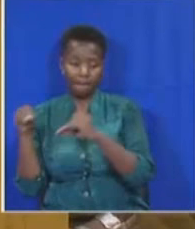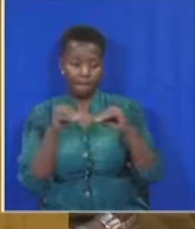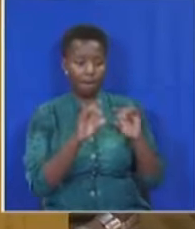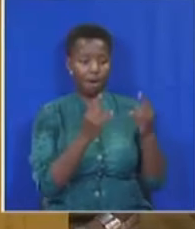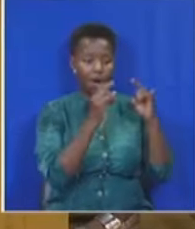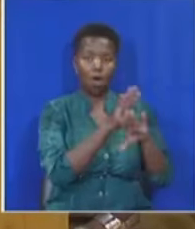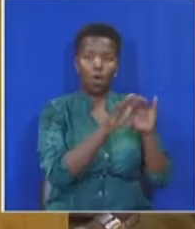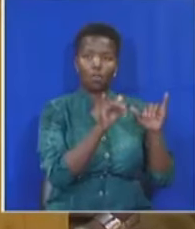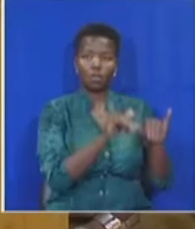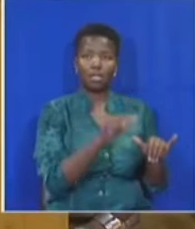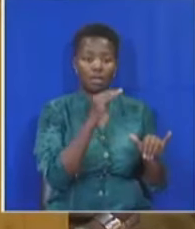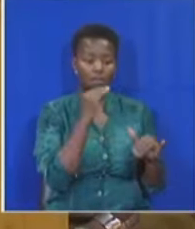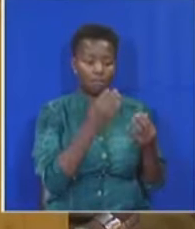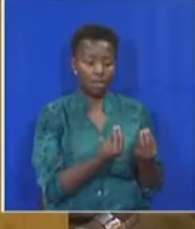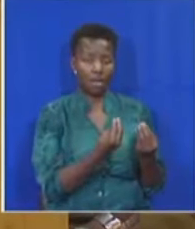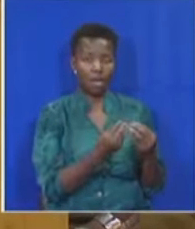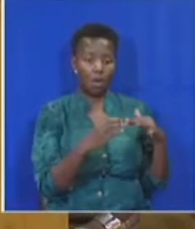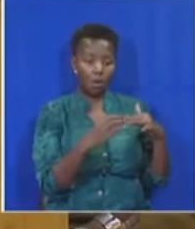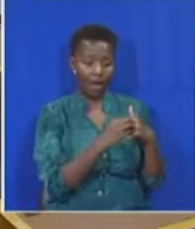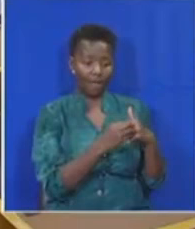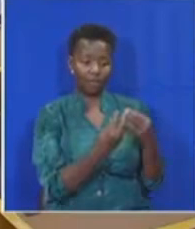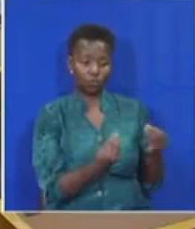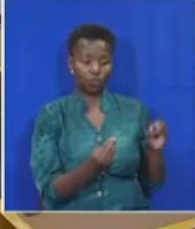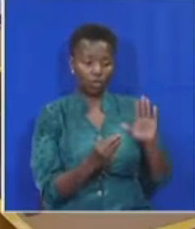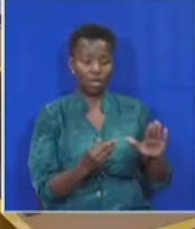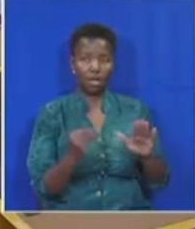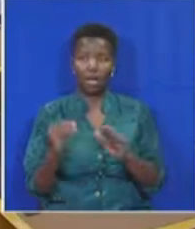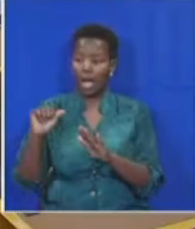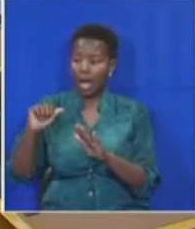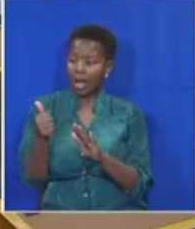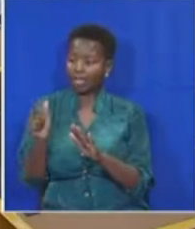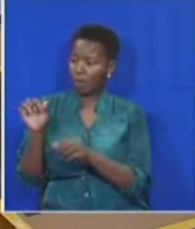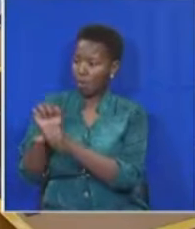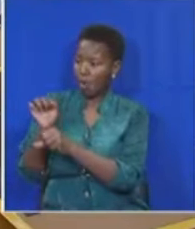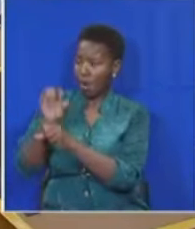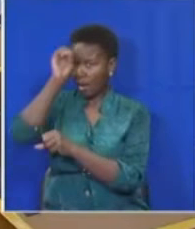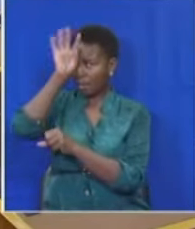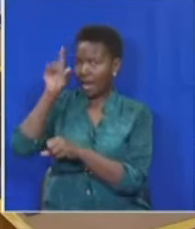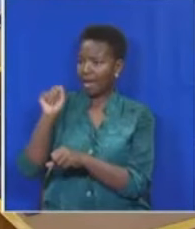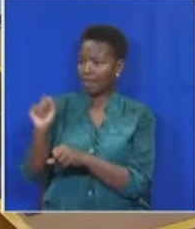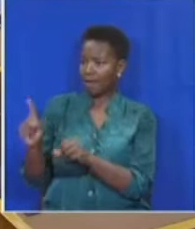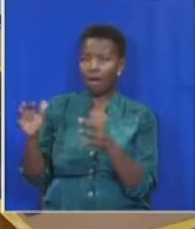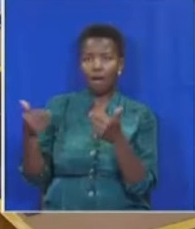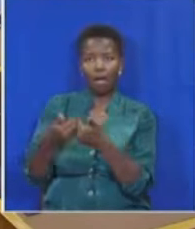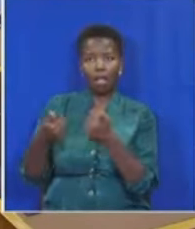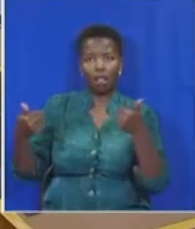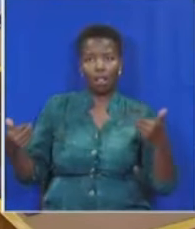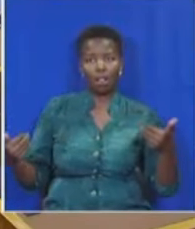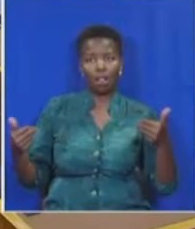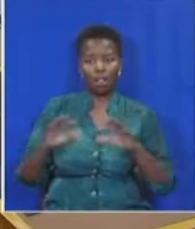ngapha ithothe indoda isemgodini eyo yantlukwano yenza uba abantu